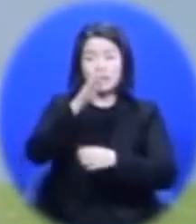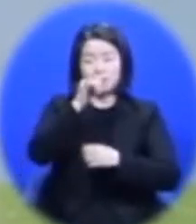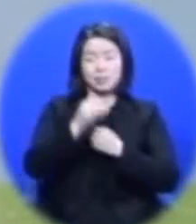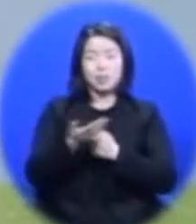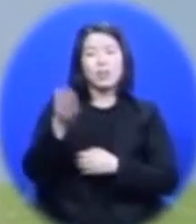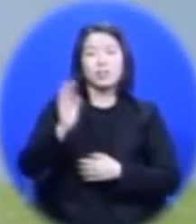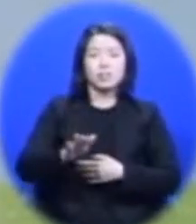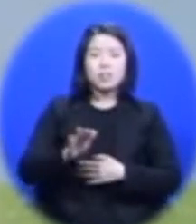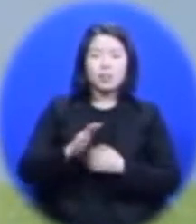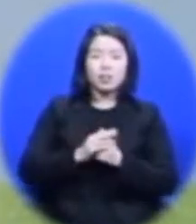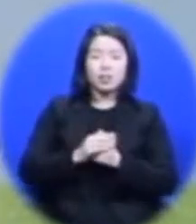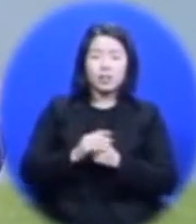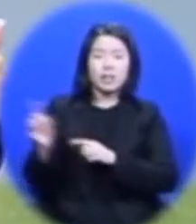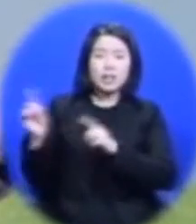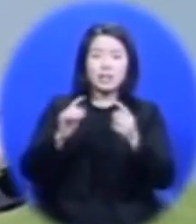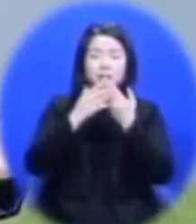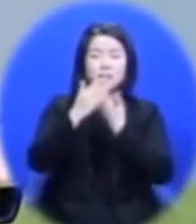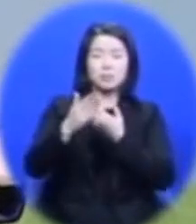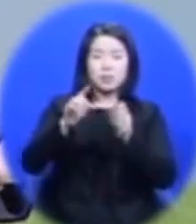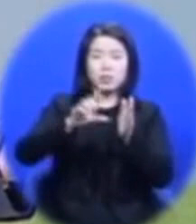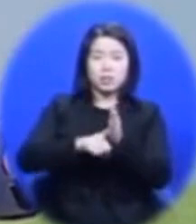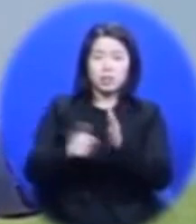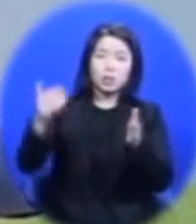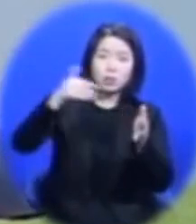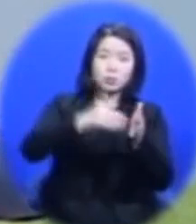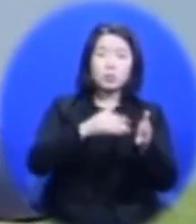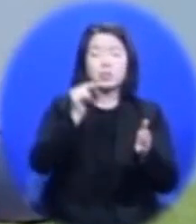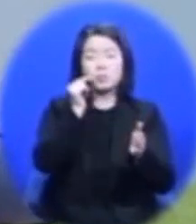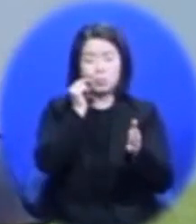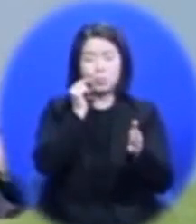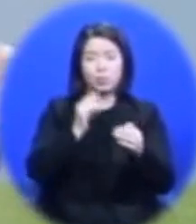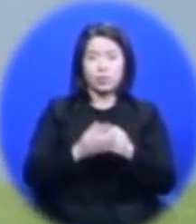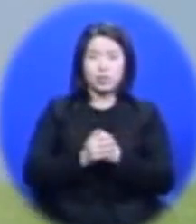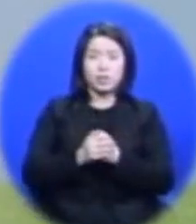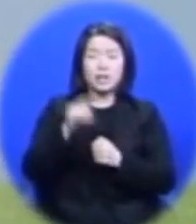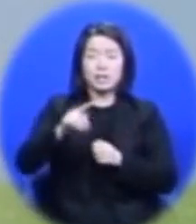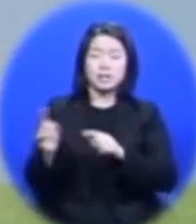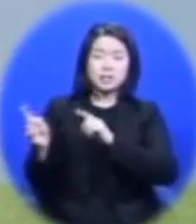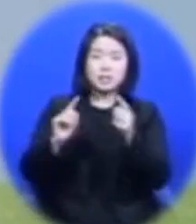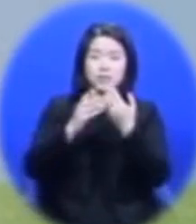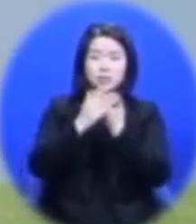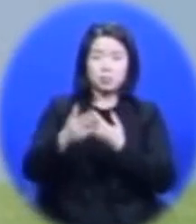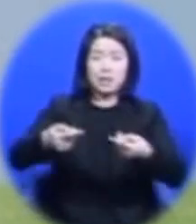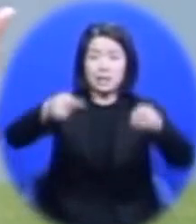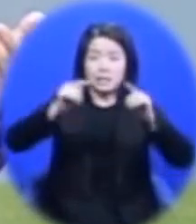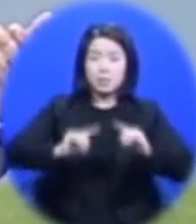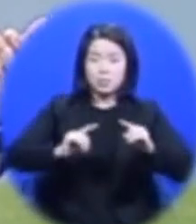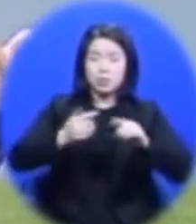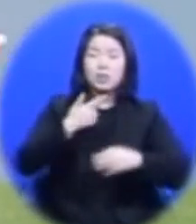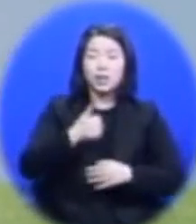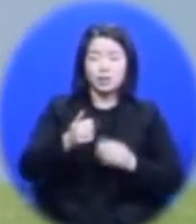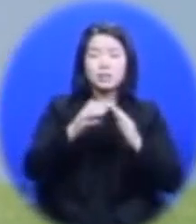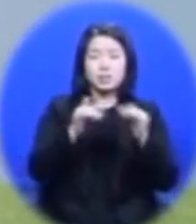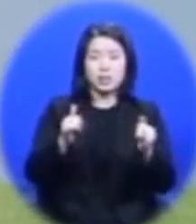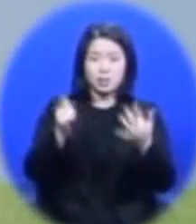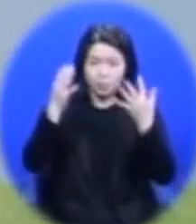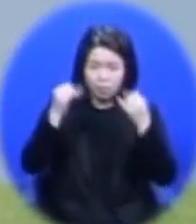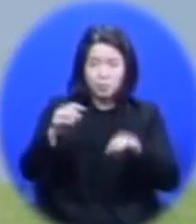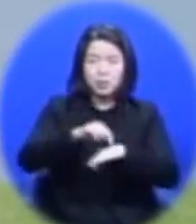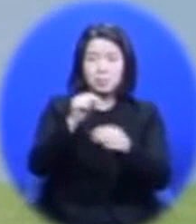그런데 집회 시간에 도착을 못했어요. 그 집회에 참석했던 사람들이 얼마나